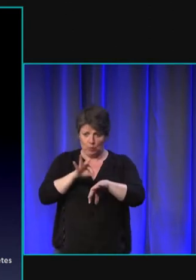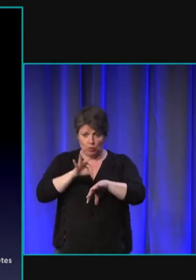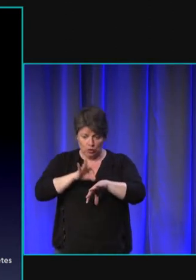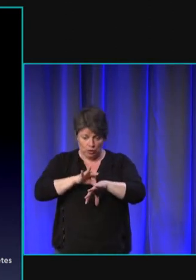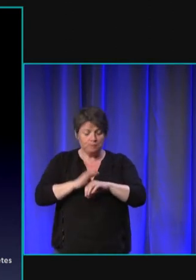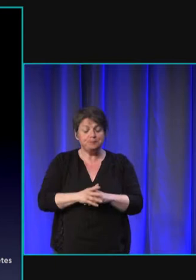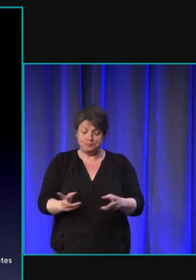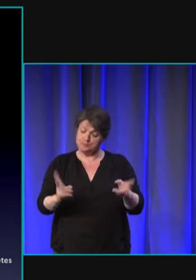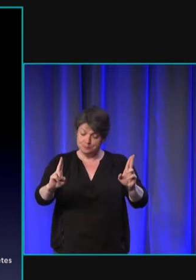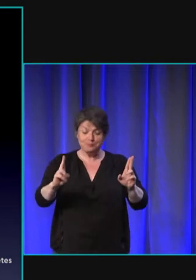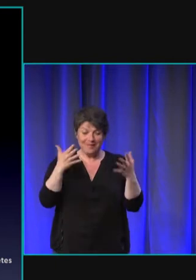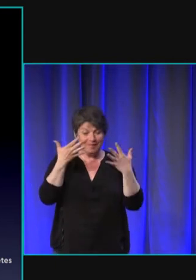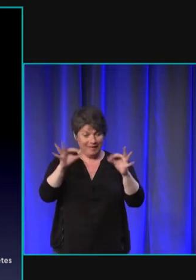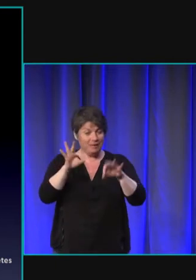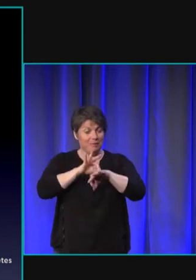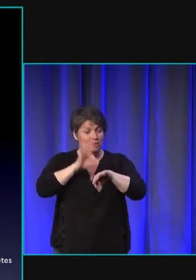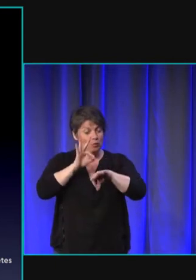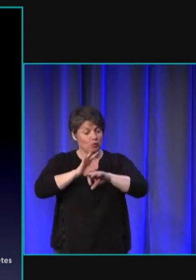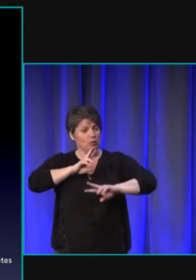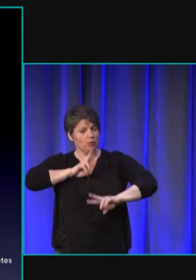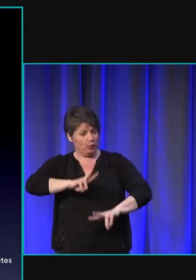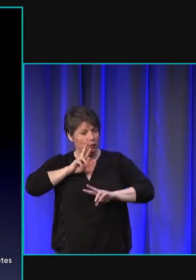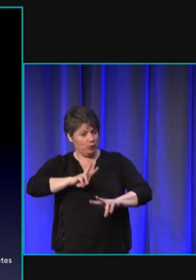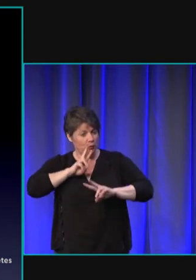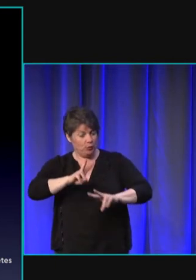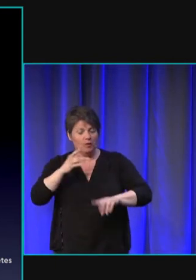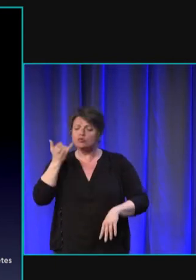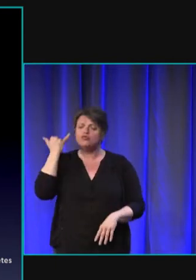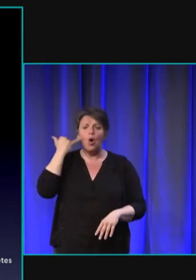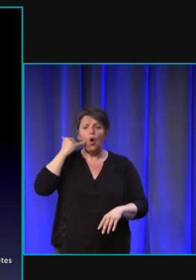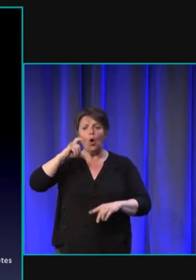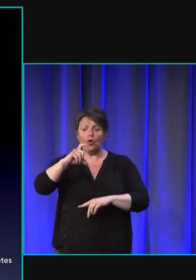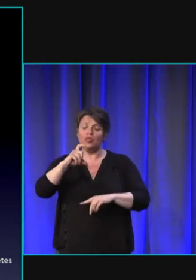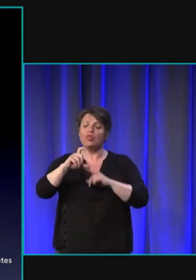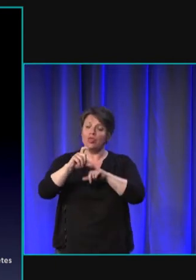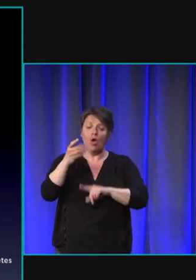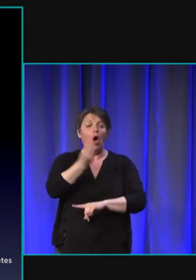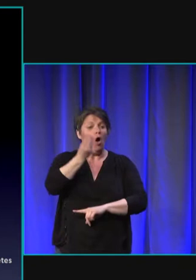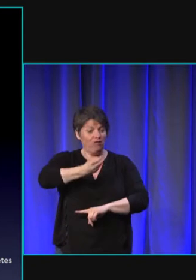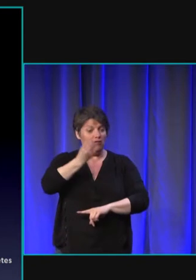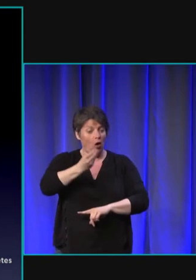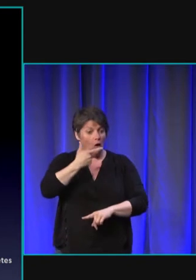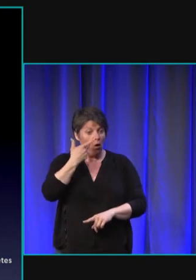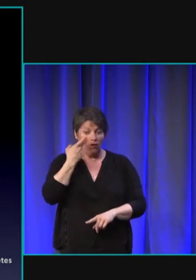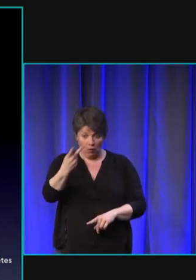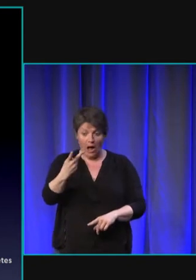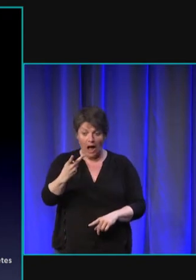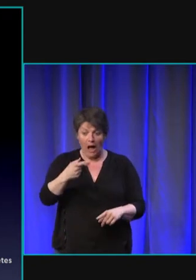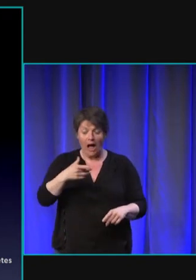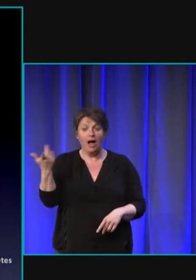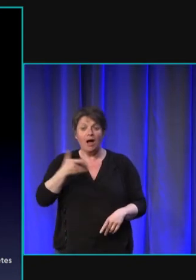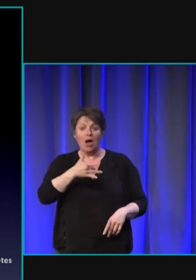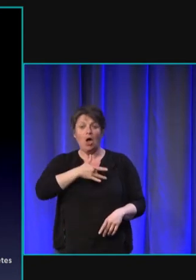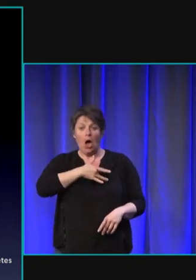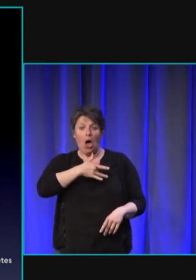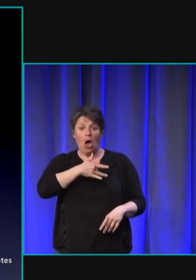Et durant ces 10 minutes de récupération, en jaune, vous voyez les enfants. Regardez à la vitesse où les